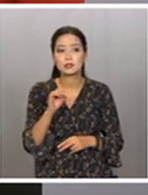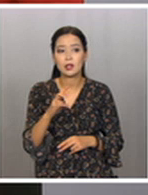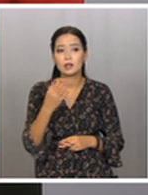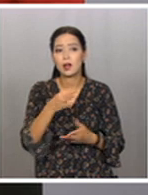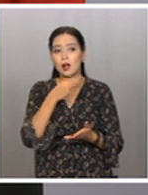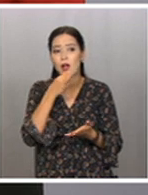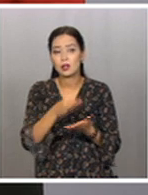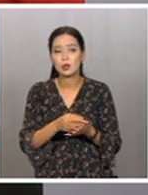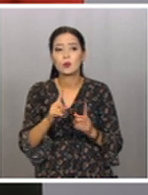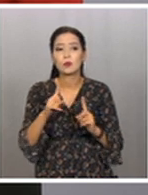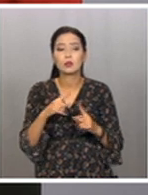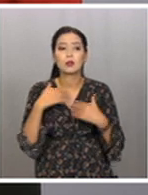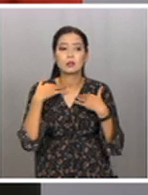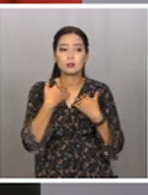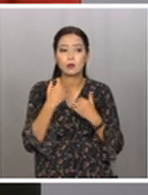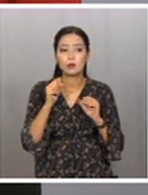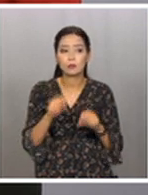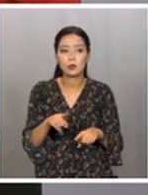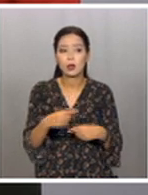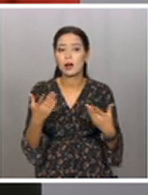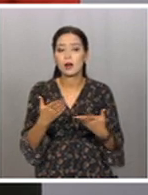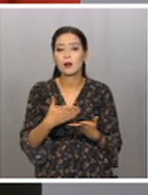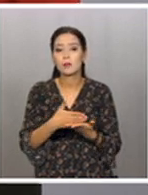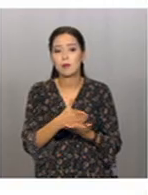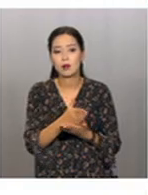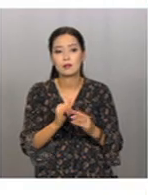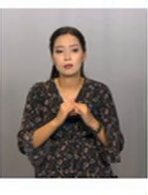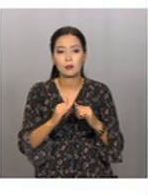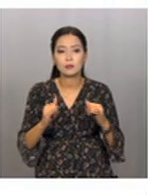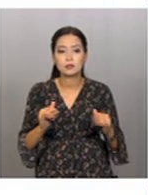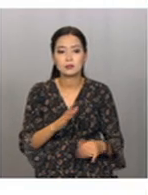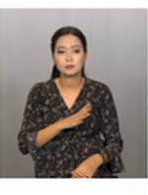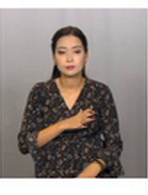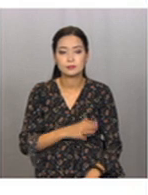қай бағытта дамыды? Ойланып жауап беріңіздер.